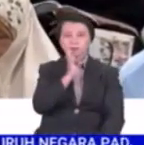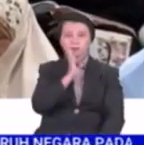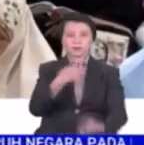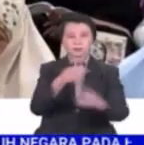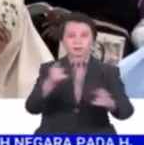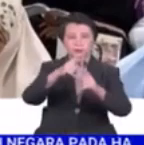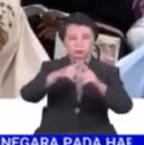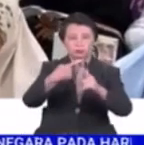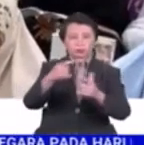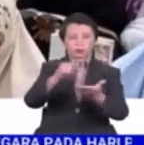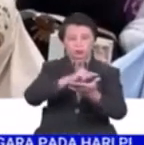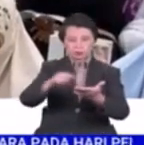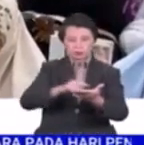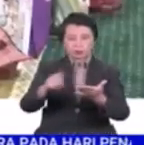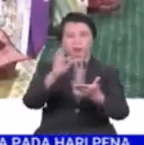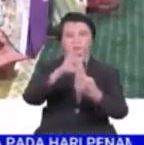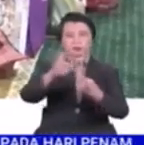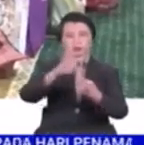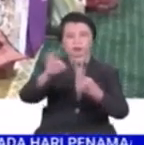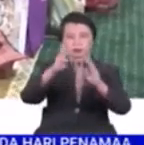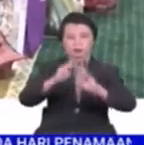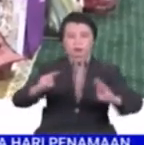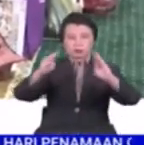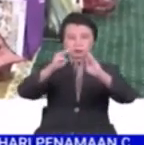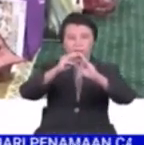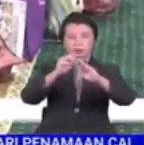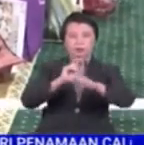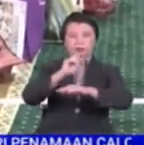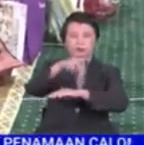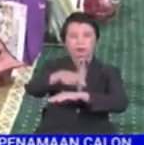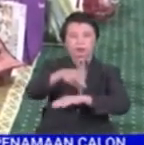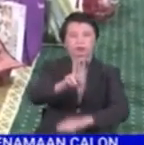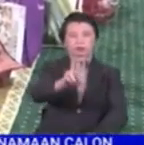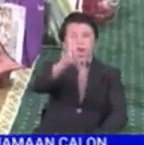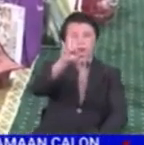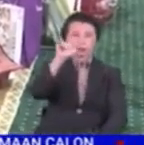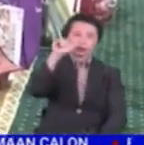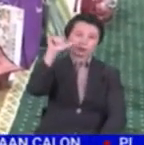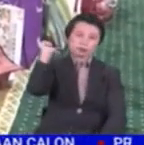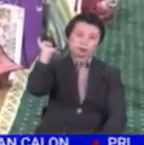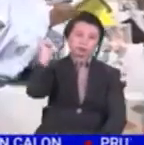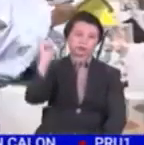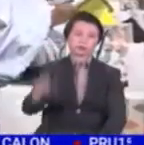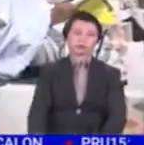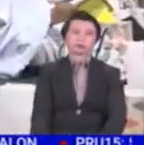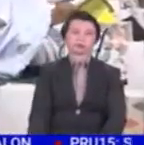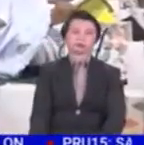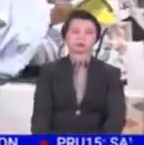melancarkan bulan zakat negeri Pulau Pinang di masjid daerah seberang Perai Utara semalam.